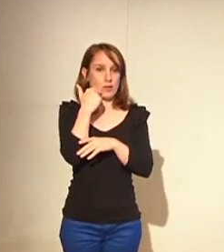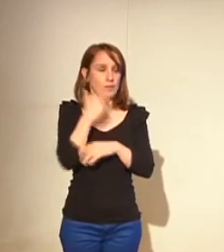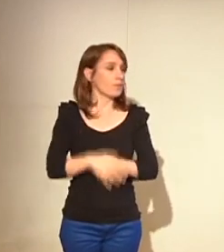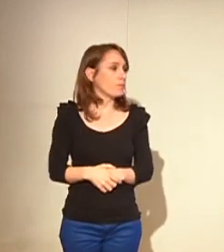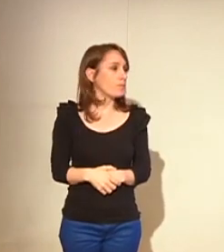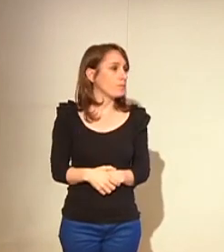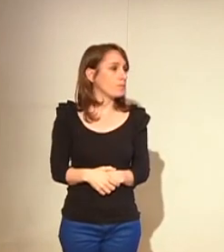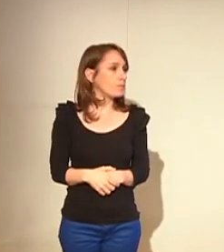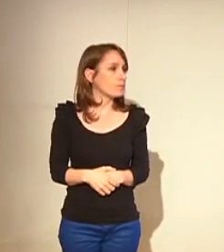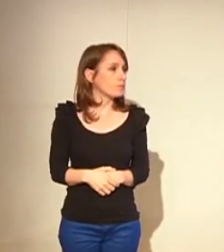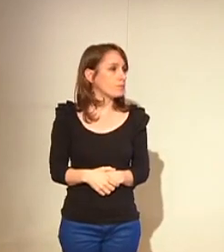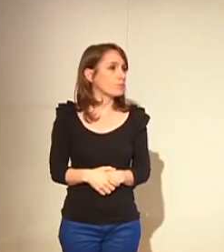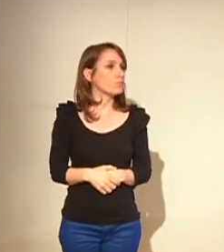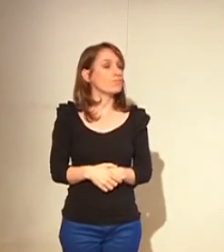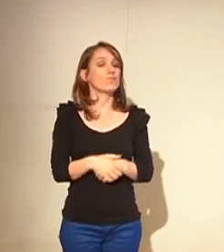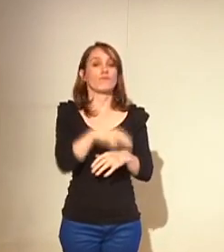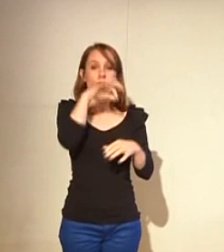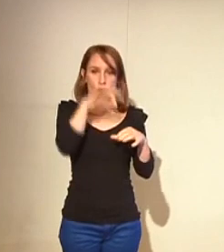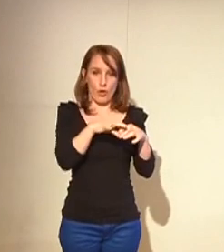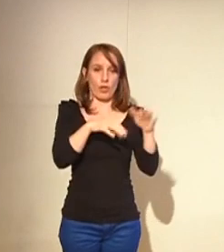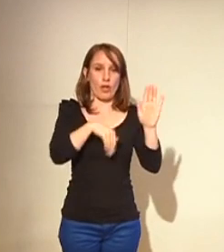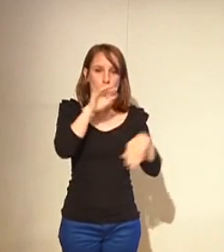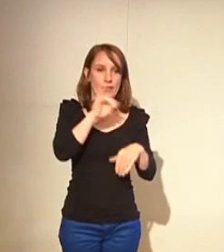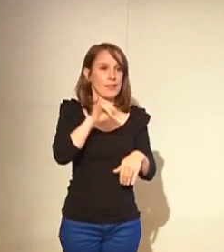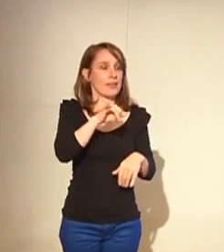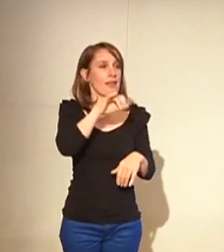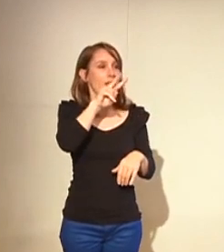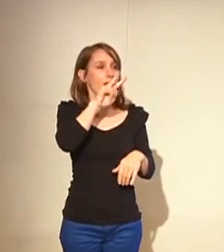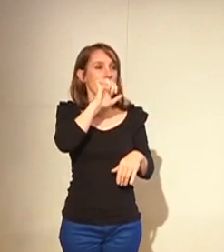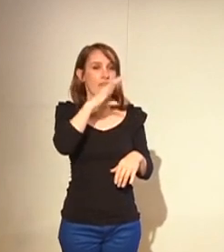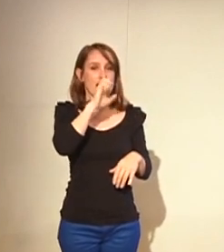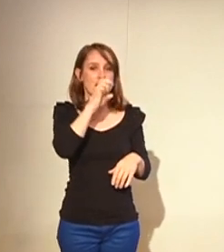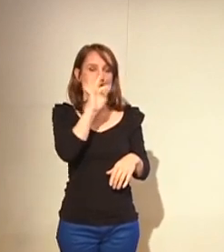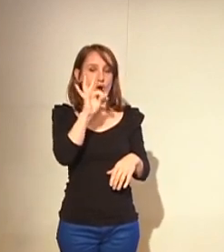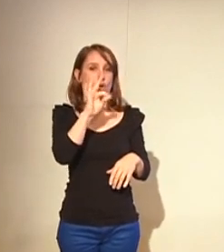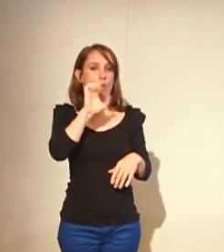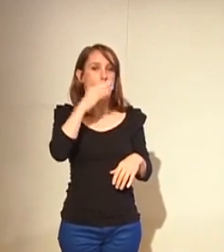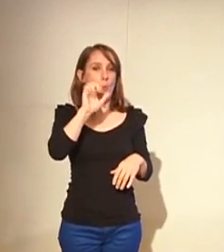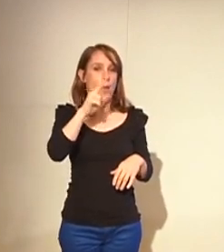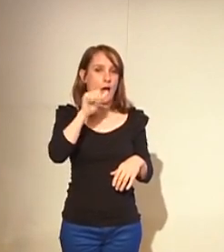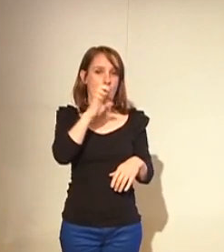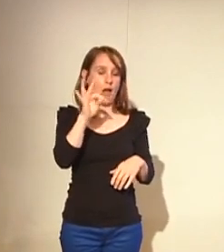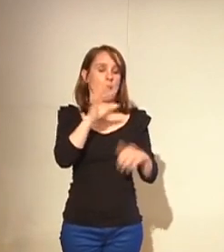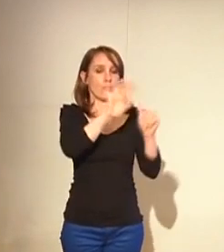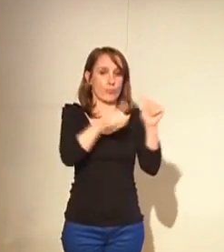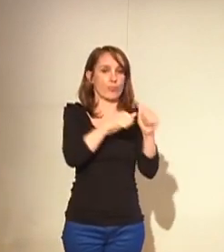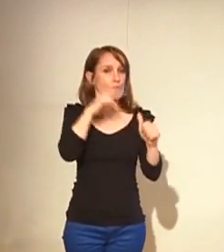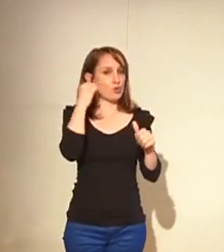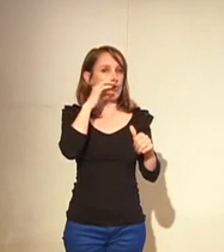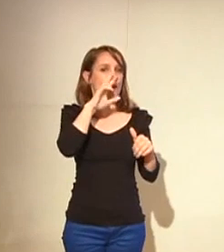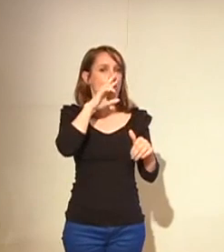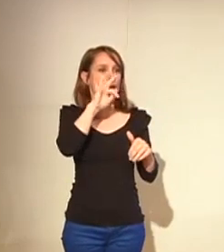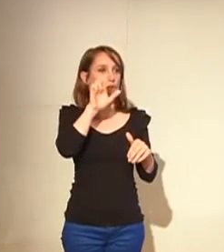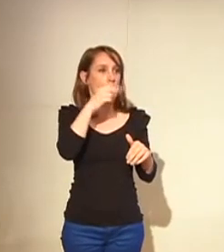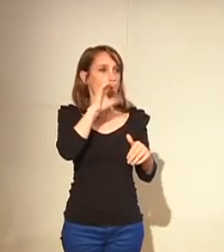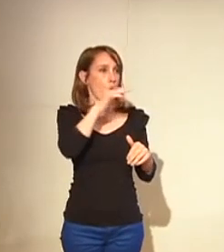usagers je soumets au vote les candidatures de Vincent compara avec pour suppléant jean-fancose et Michel Richard pour suppléant Jean-Marc Cantel qui